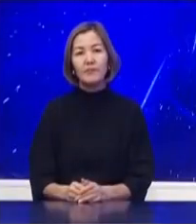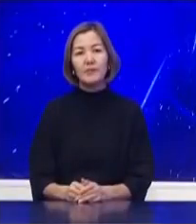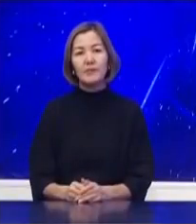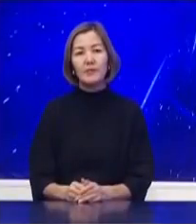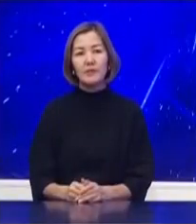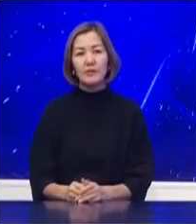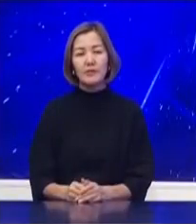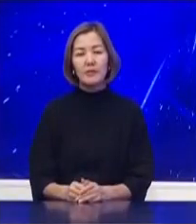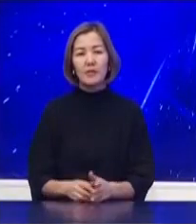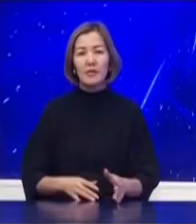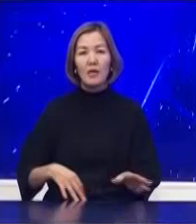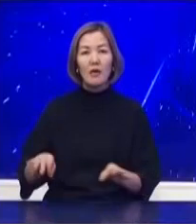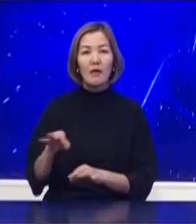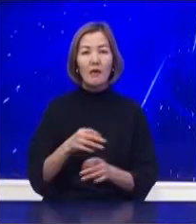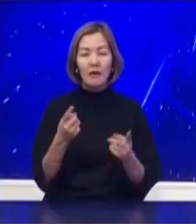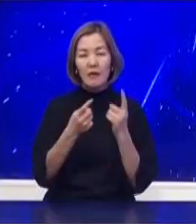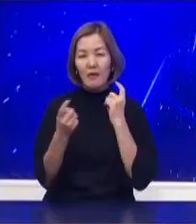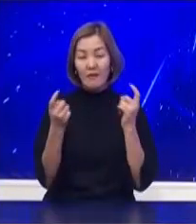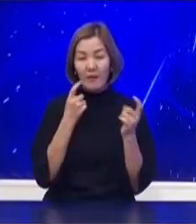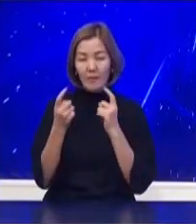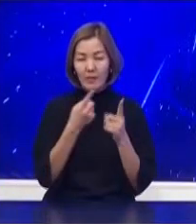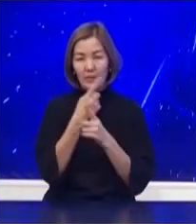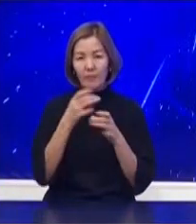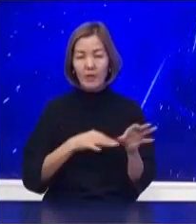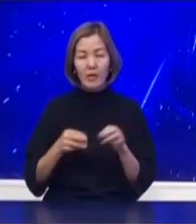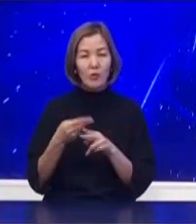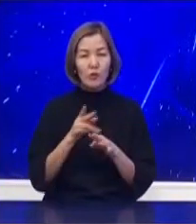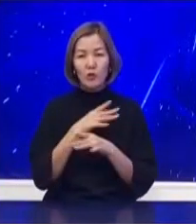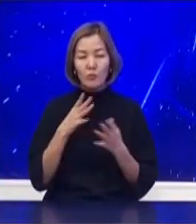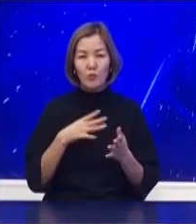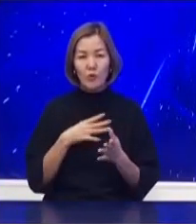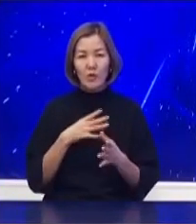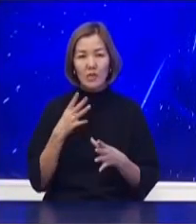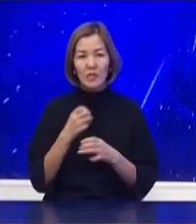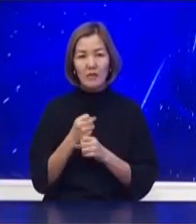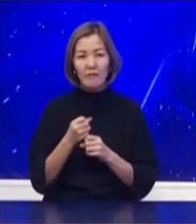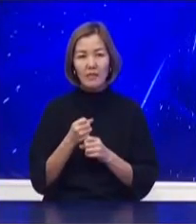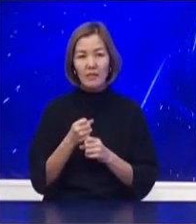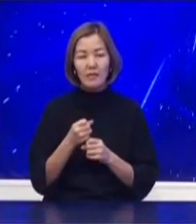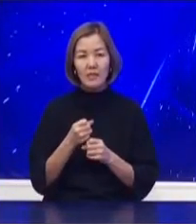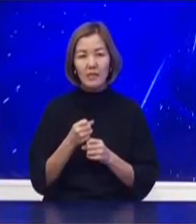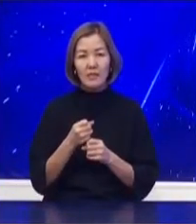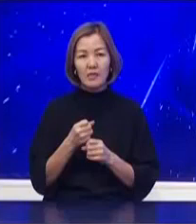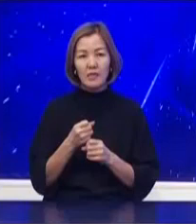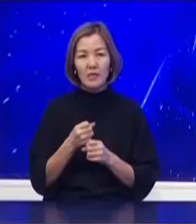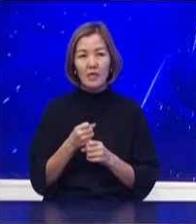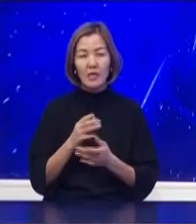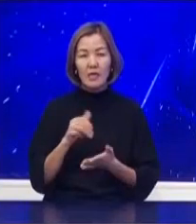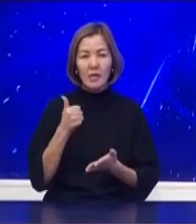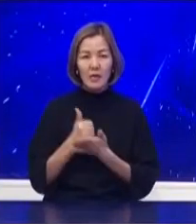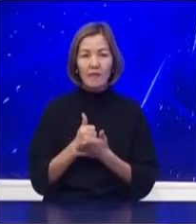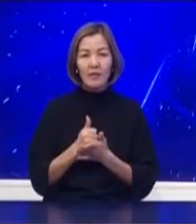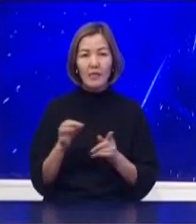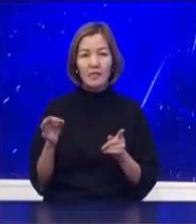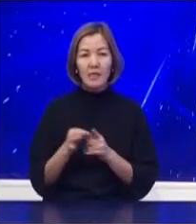году информации и материало в проекте мно сведений Однако сейчас Главная задача